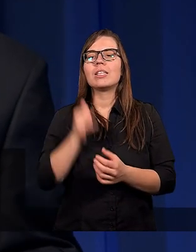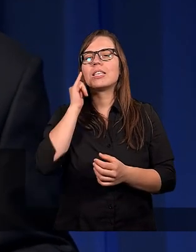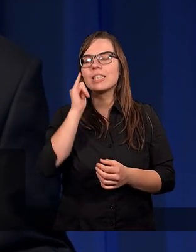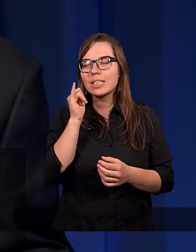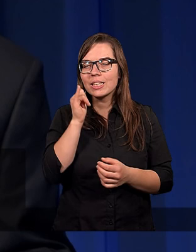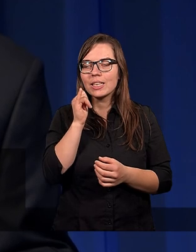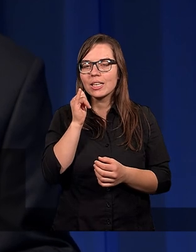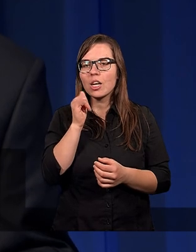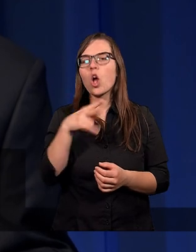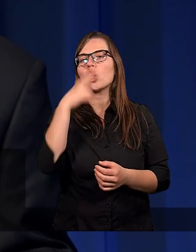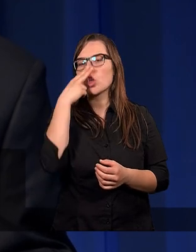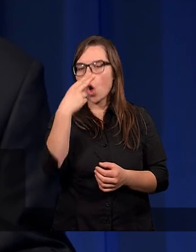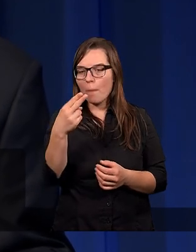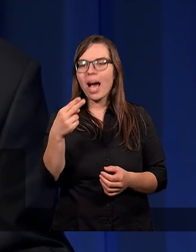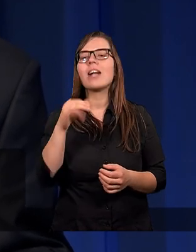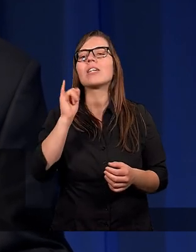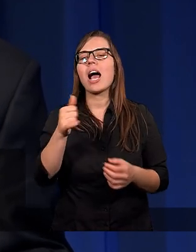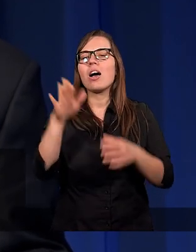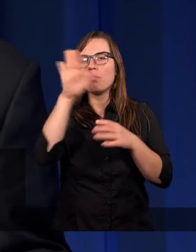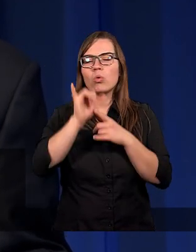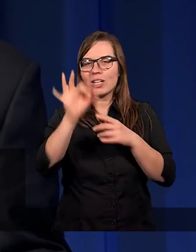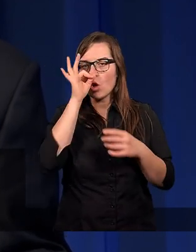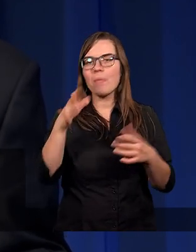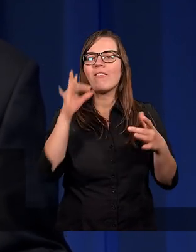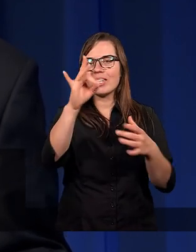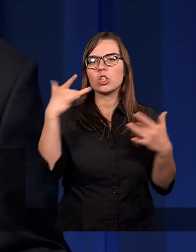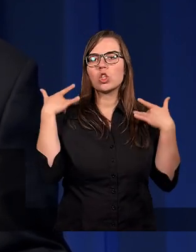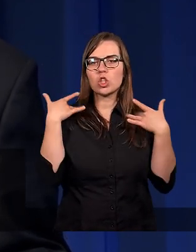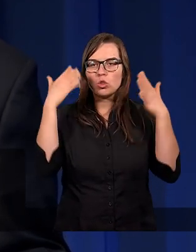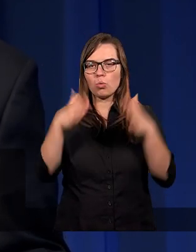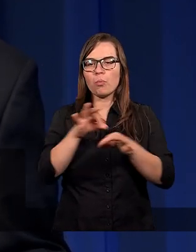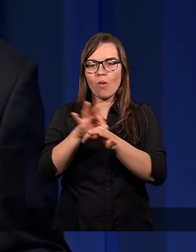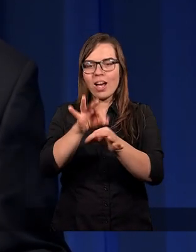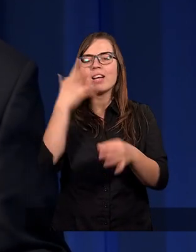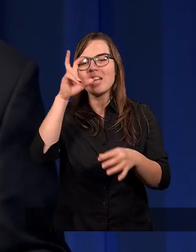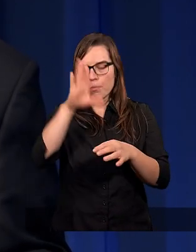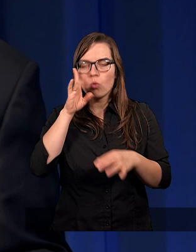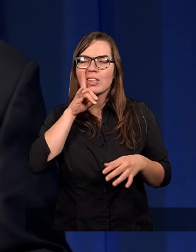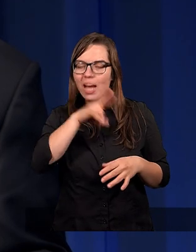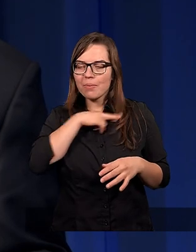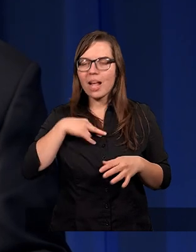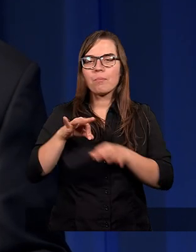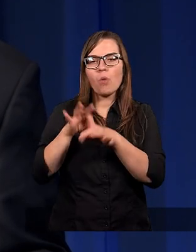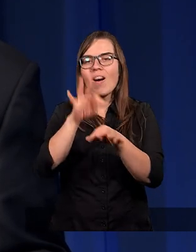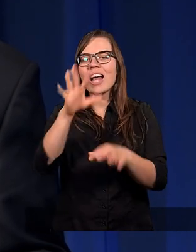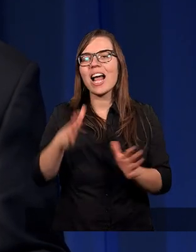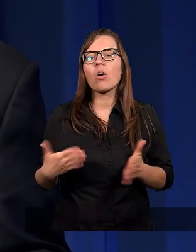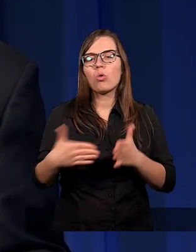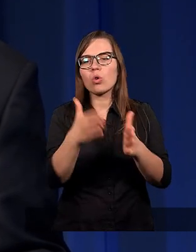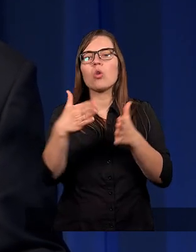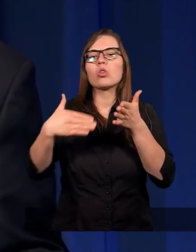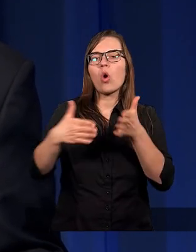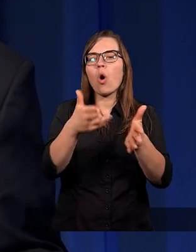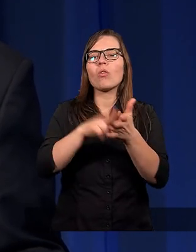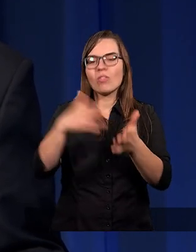i zobaczą, jak dobry jest Bóg w ich życiu. Niech Bóg nas naprawdę poprowadzi taką drogą. Drogą,